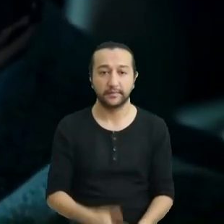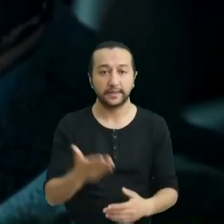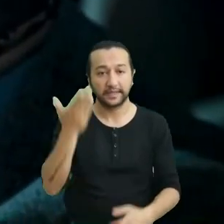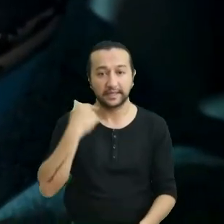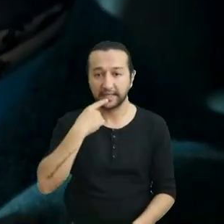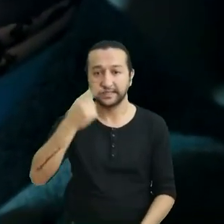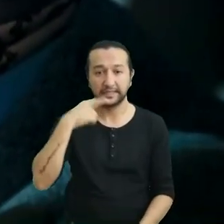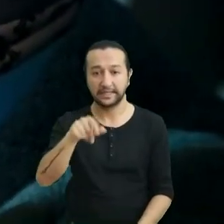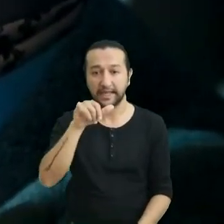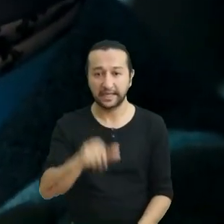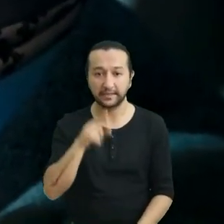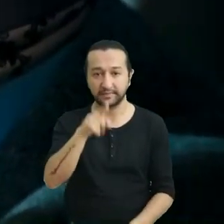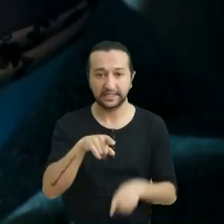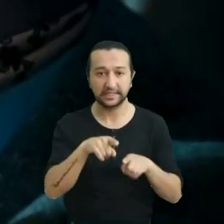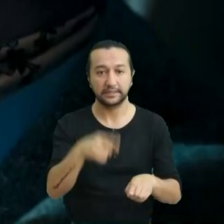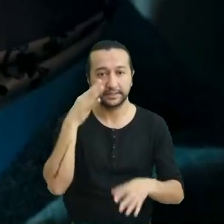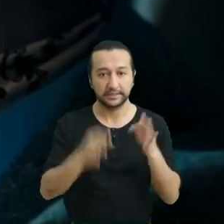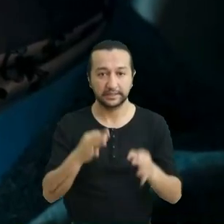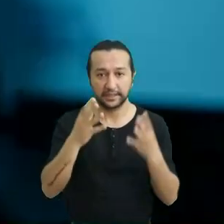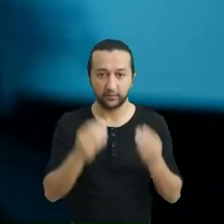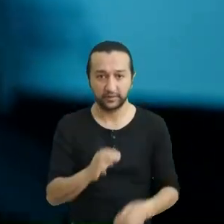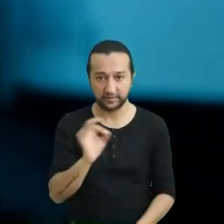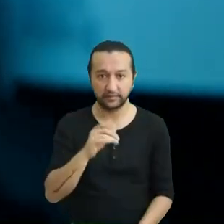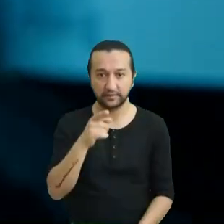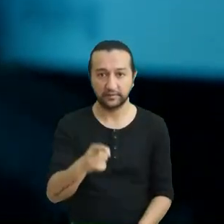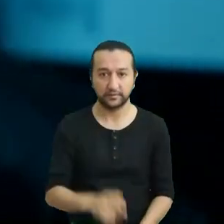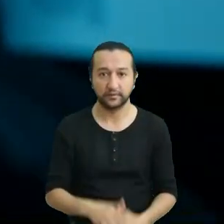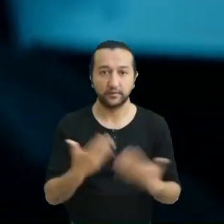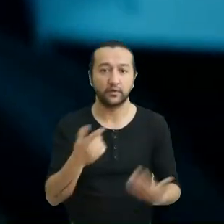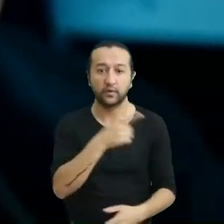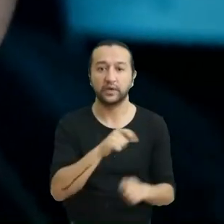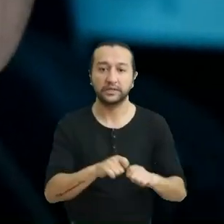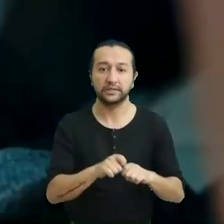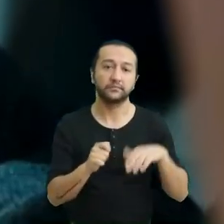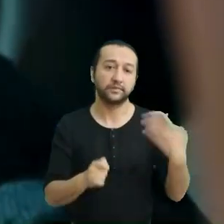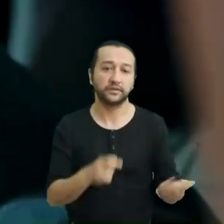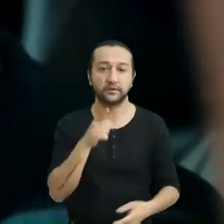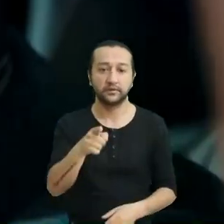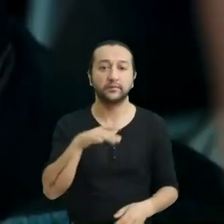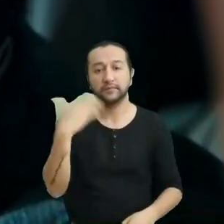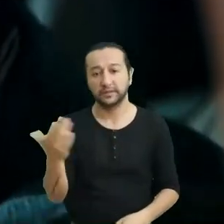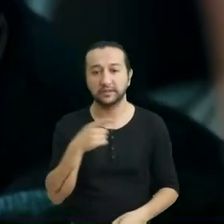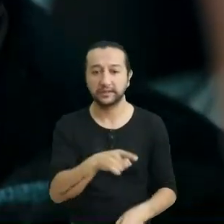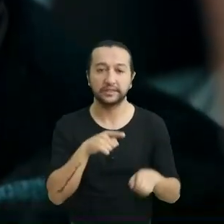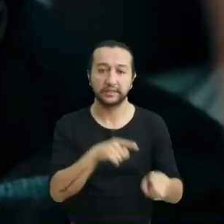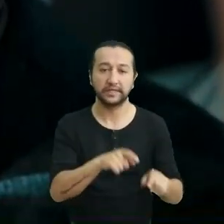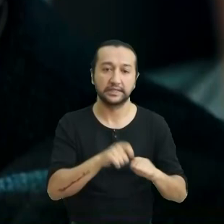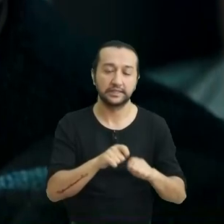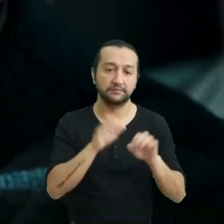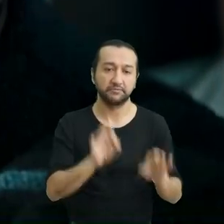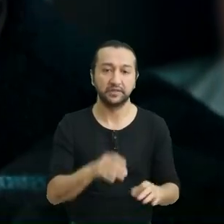Geçen sene senin hakkında da bir tahkikat açılmıştı değil mi? Ama o başka. O başka. Tahkikat